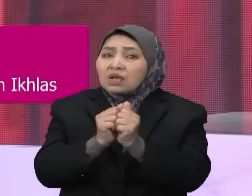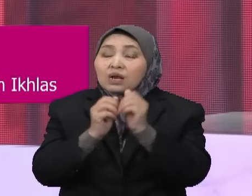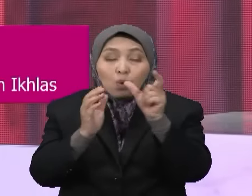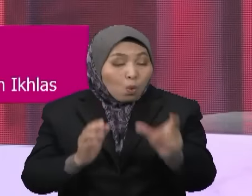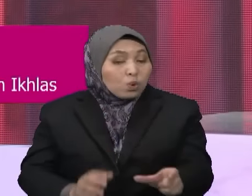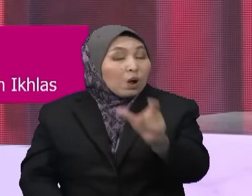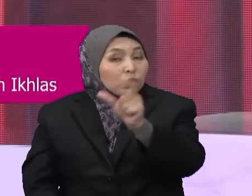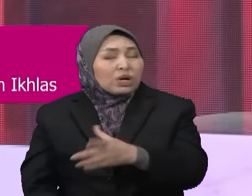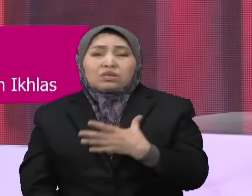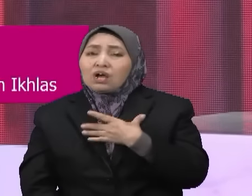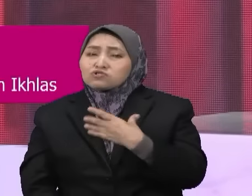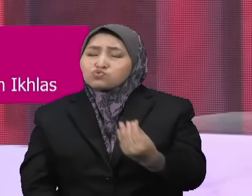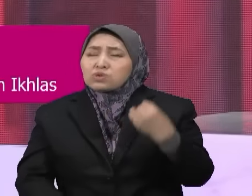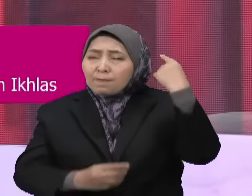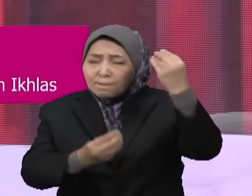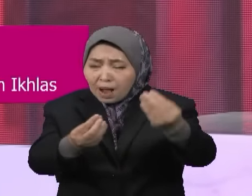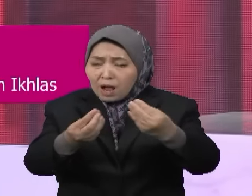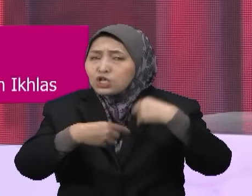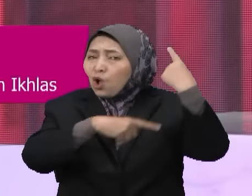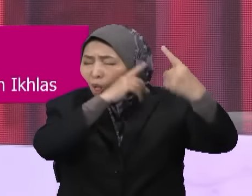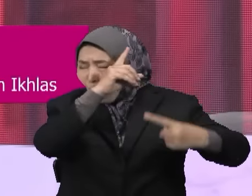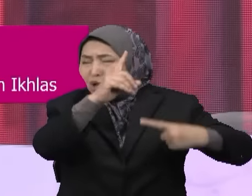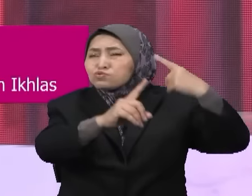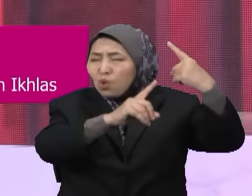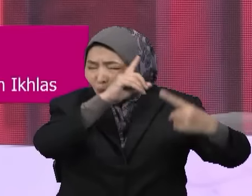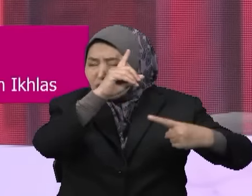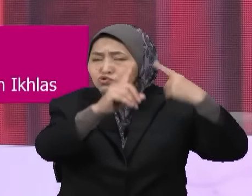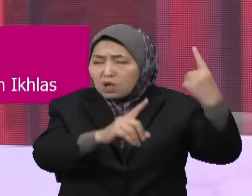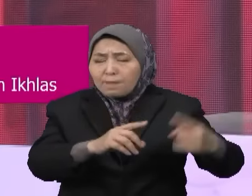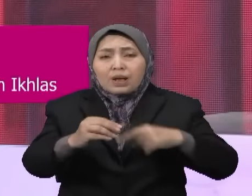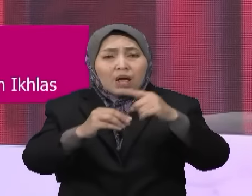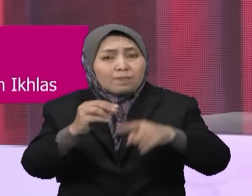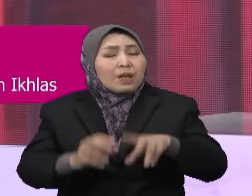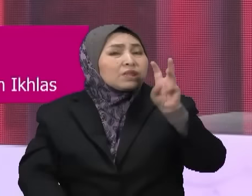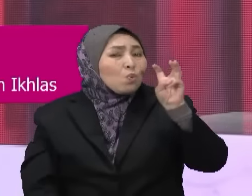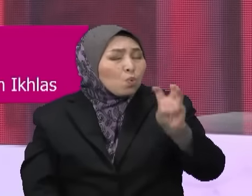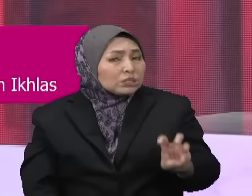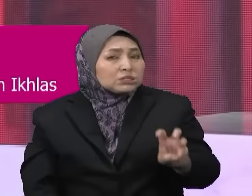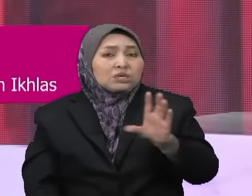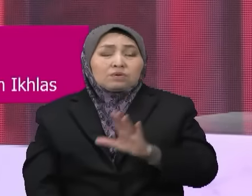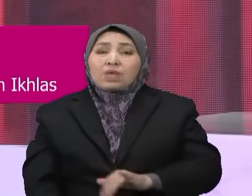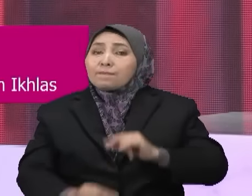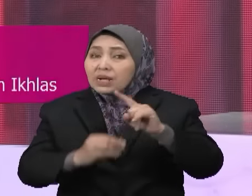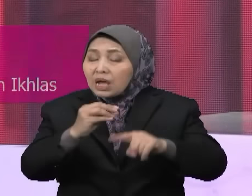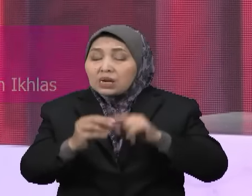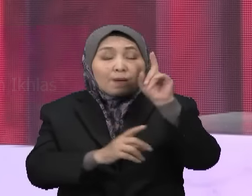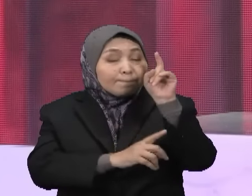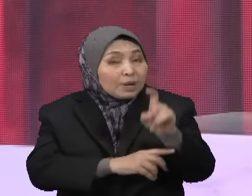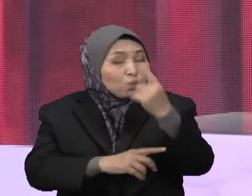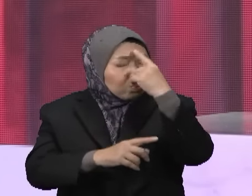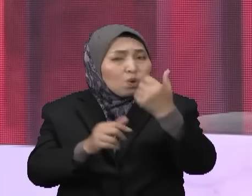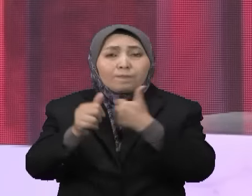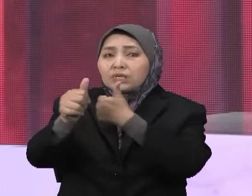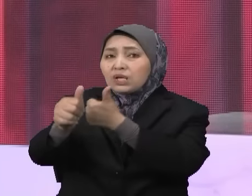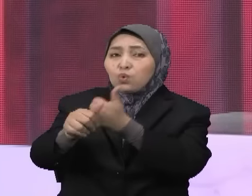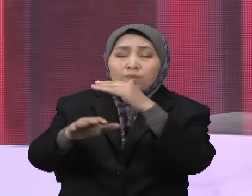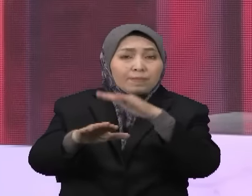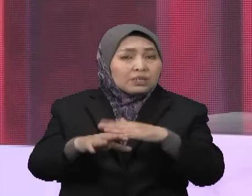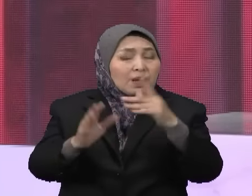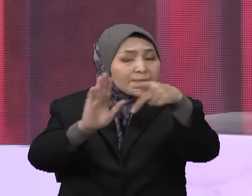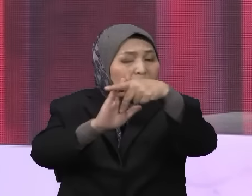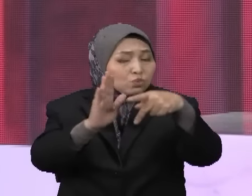orang-orang yang suka memberi alasan dalam perkara-perkara yang wajib, dalam perkara-perkara yang perlu untuk mengikut kepada